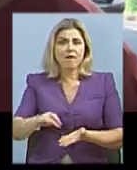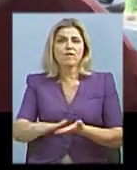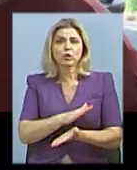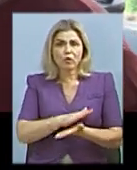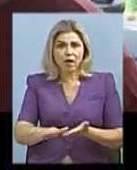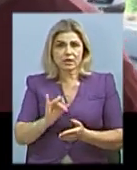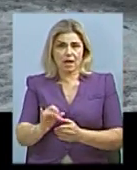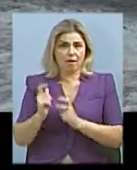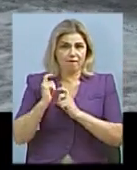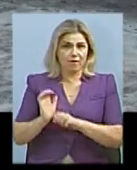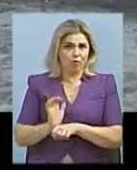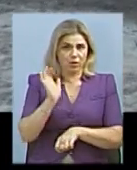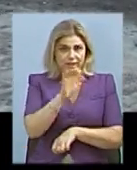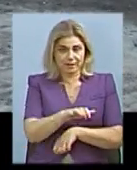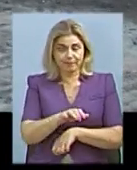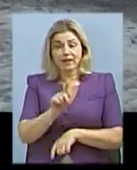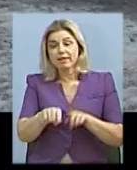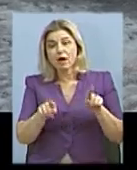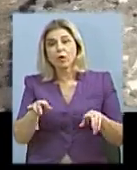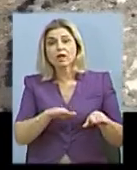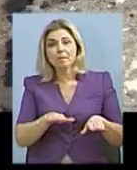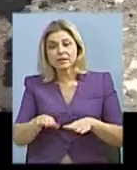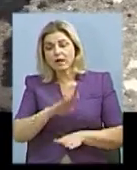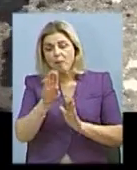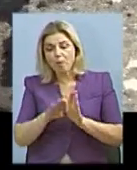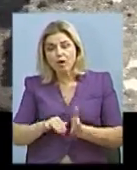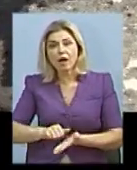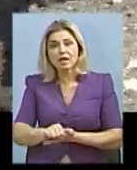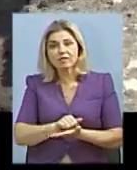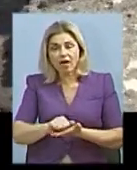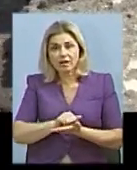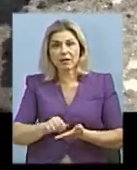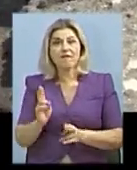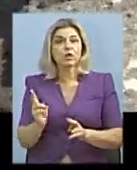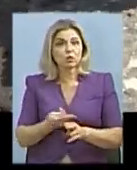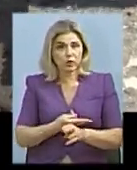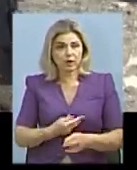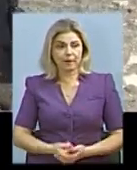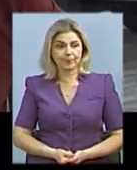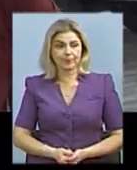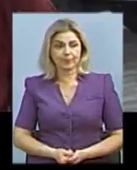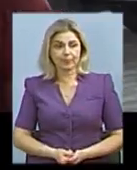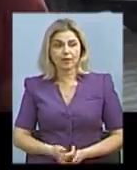вимивається, вивозиться. В деяких місцях під асфальтом бруківка зіпсована чи взагалі відсутня.